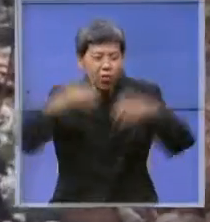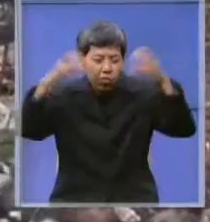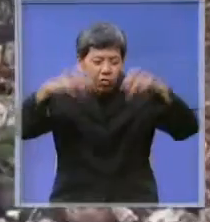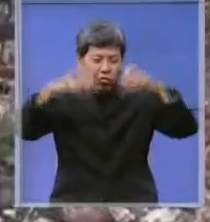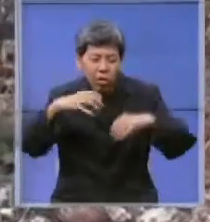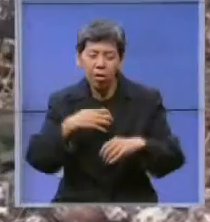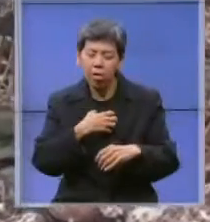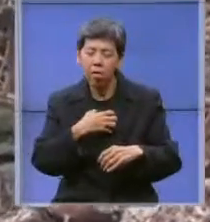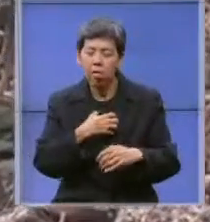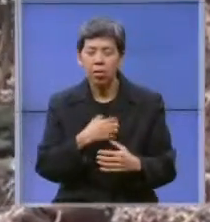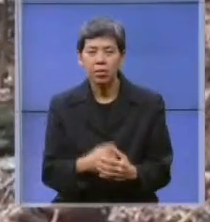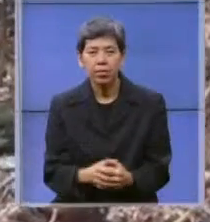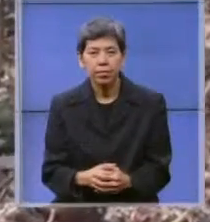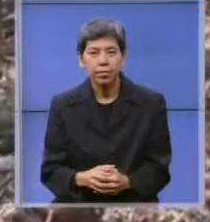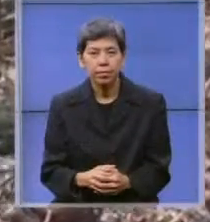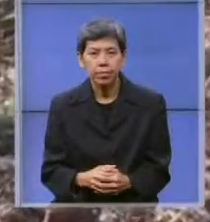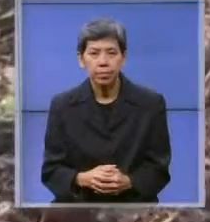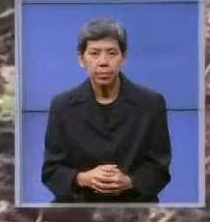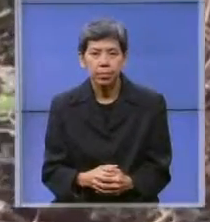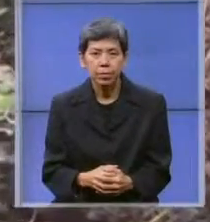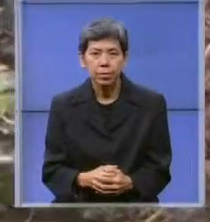ร็ววันนี้ค่ะ